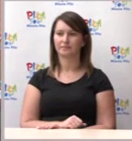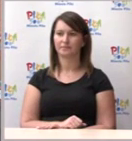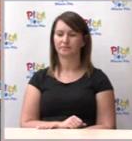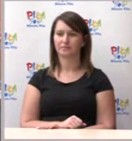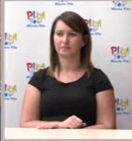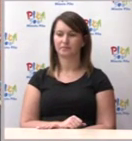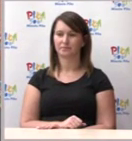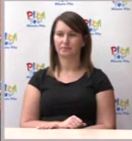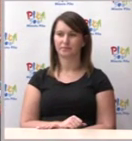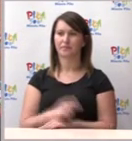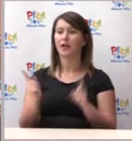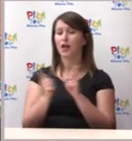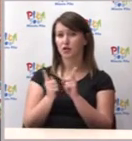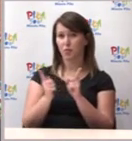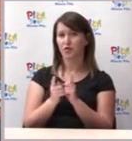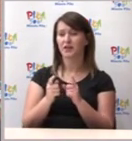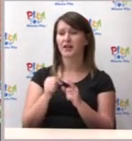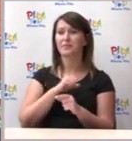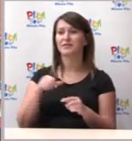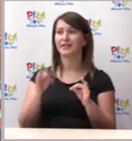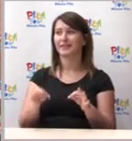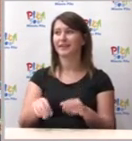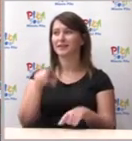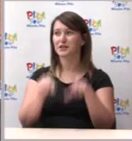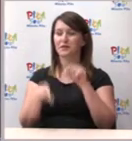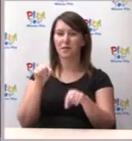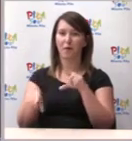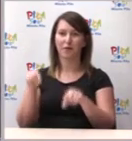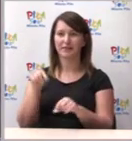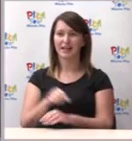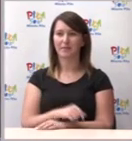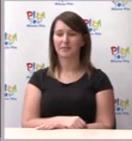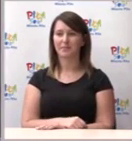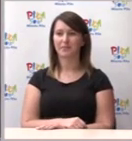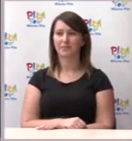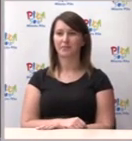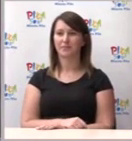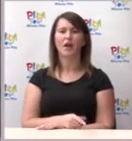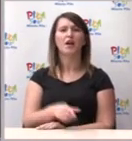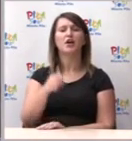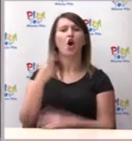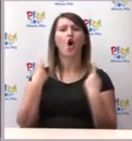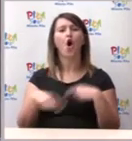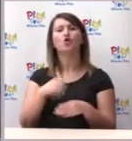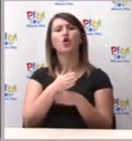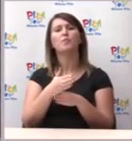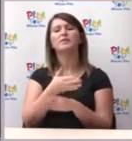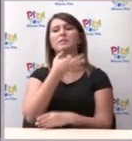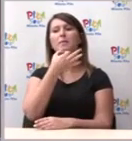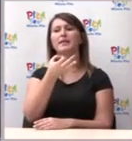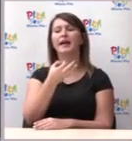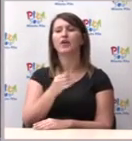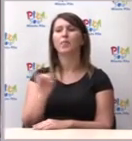Spotykam się obecnie z wyborcami i prowadzę kampanię wyborczą, ale to nie jest istotne. Wyborcy z Piły pytają mnie teraz aktualnie, jak to jest z